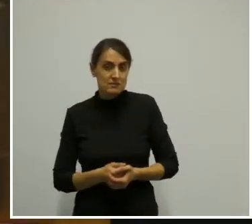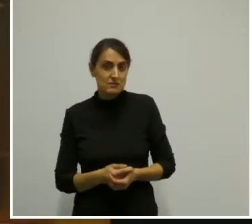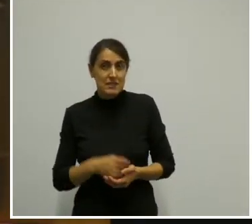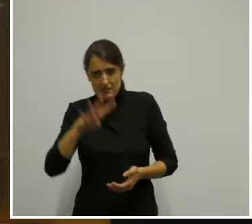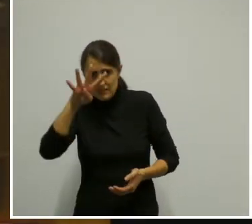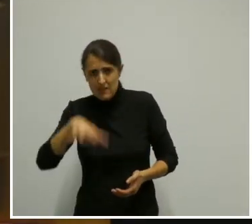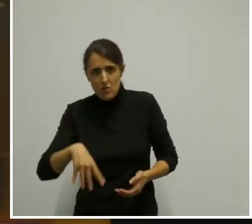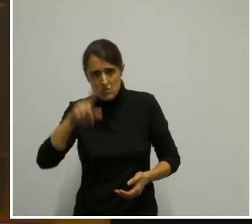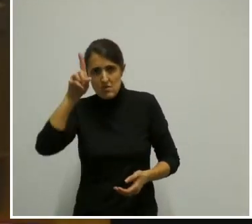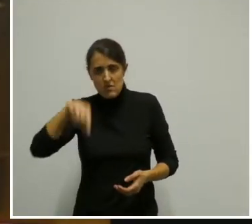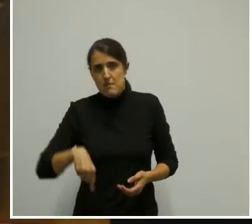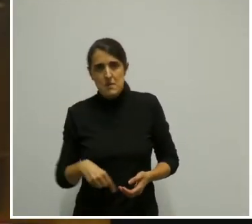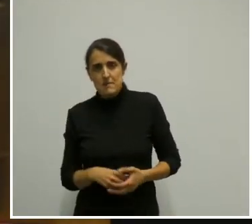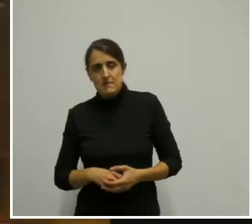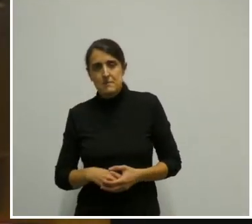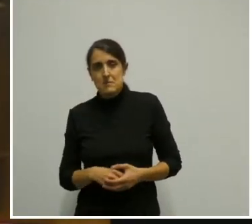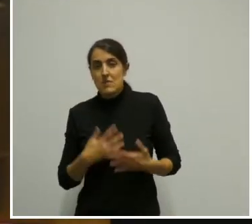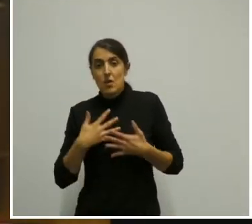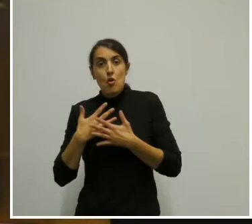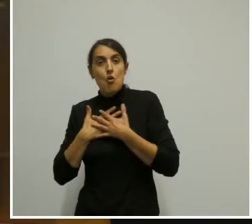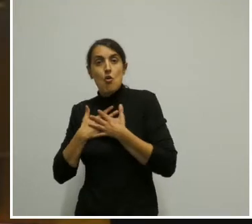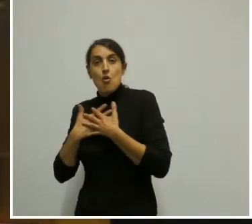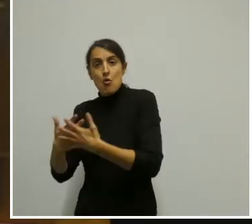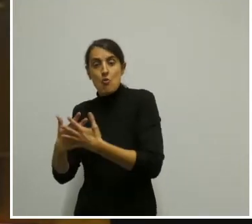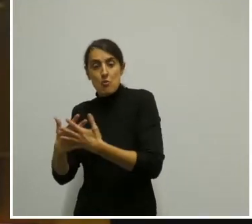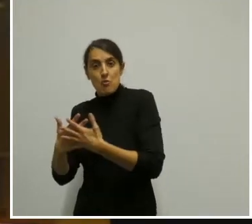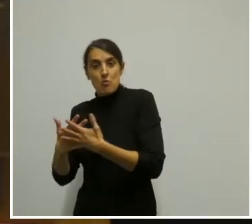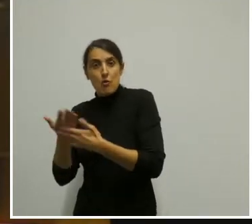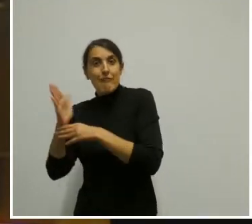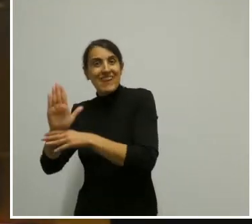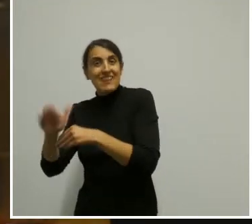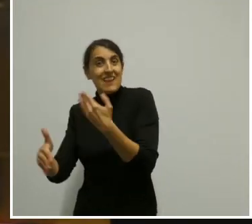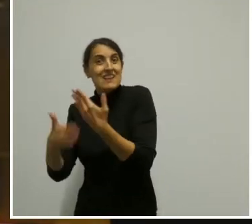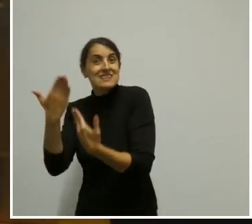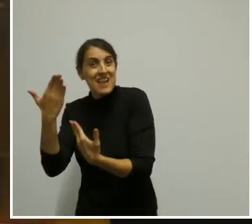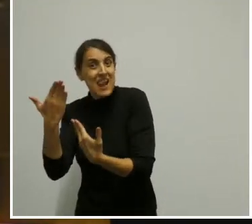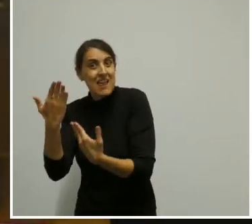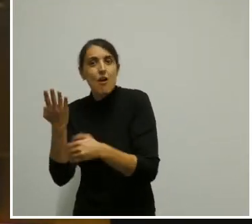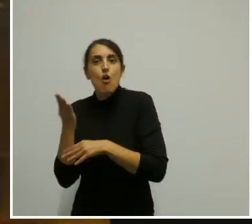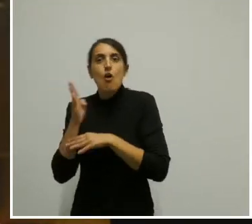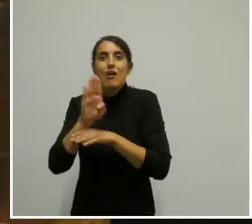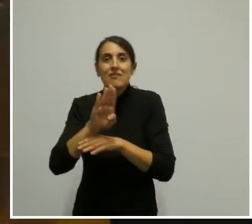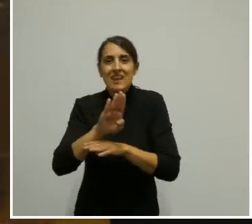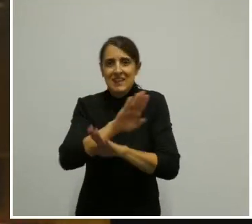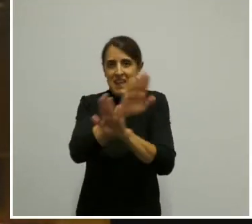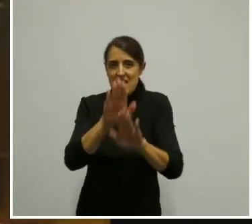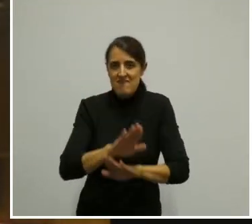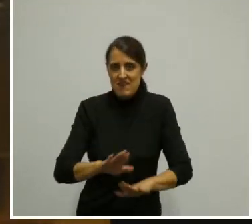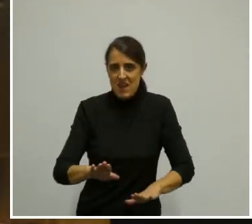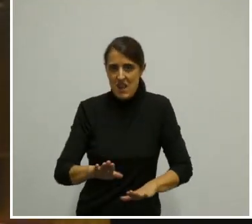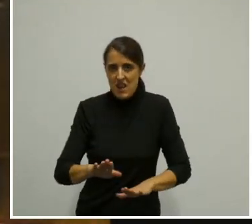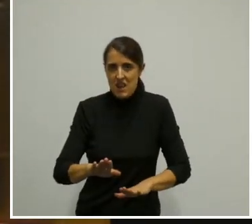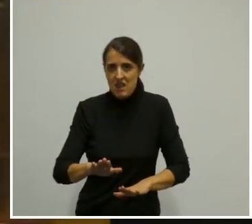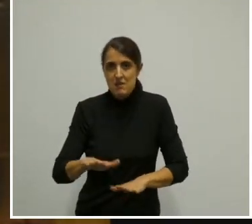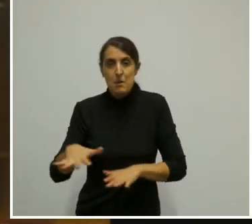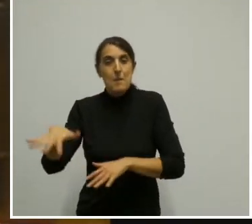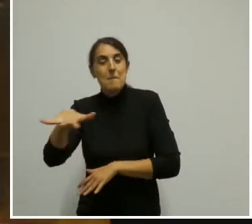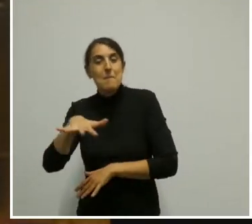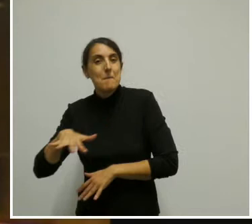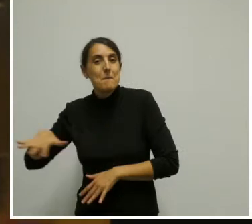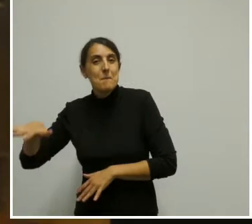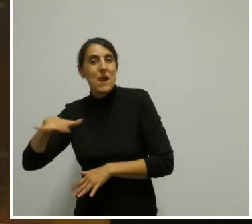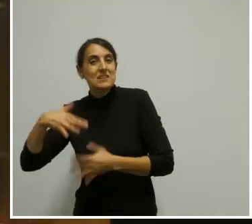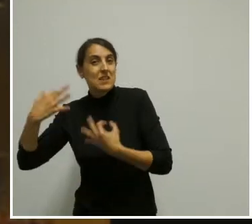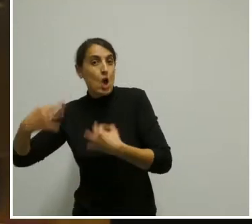es pot fer reserva, oferta inicial i oferta final. Unes places d'ordinària, unes places de reserva i en